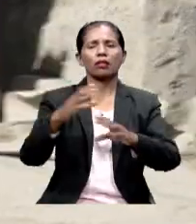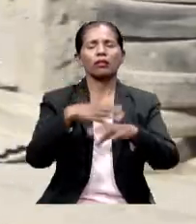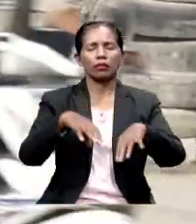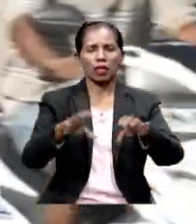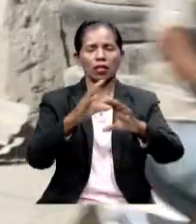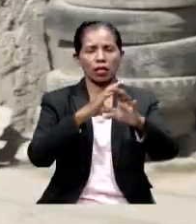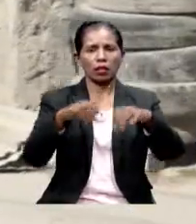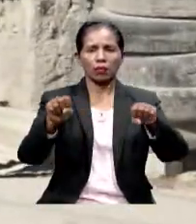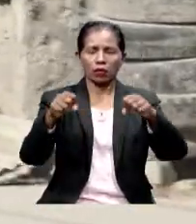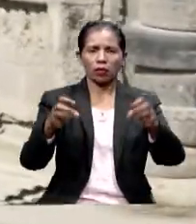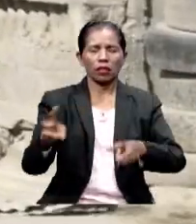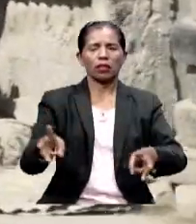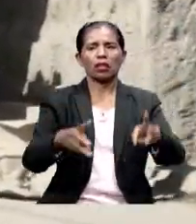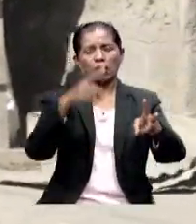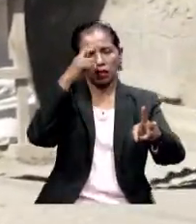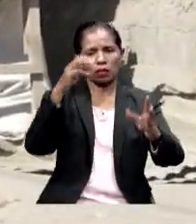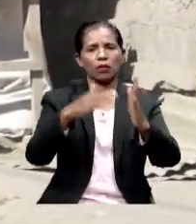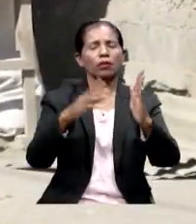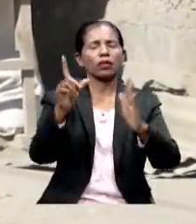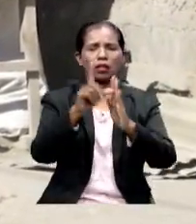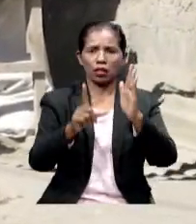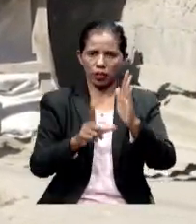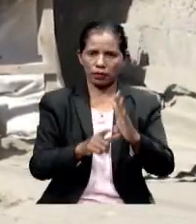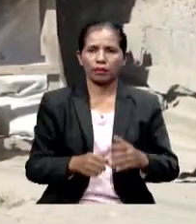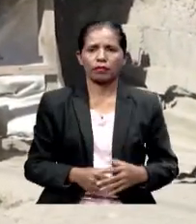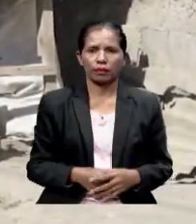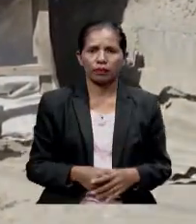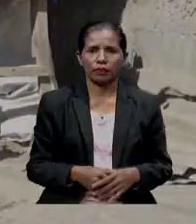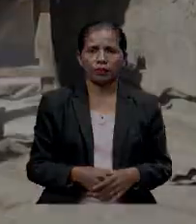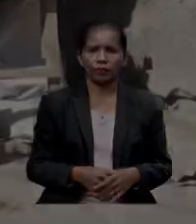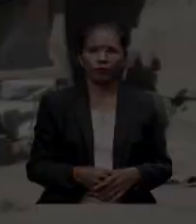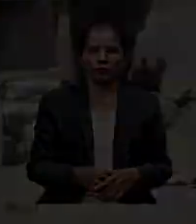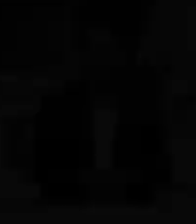ia dalang ini tambah kontra dekretu lei orden publiko ekipa cobertura ZMN.